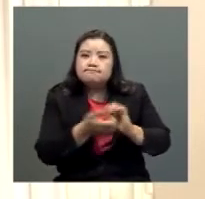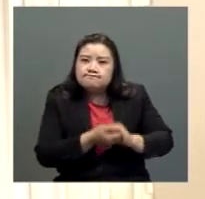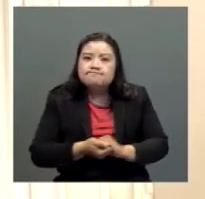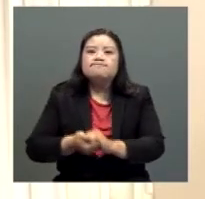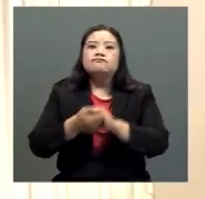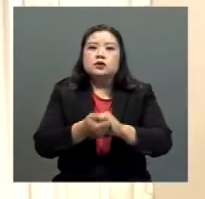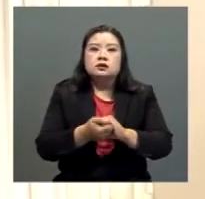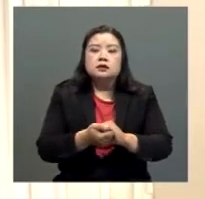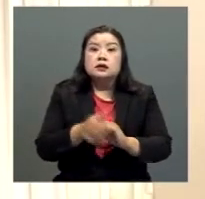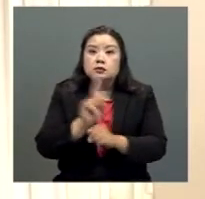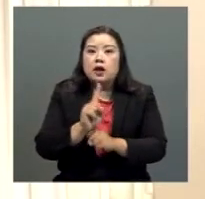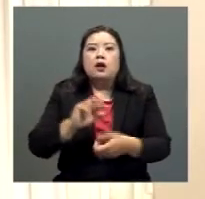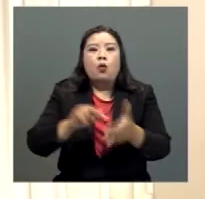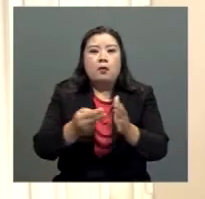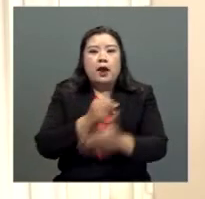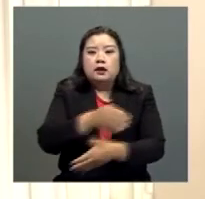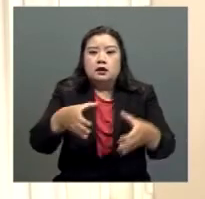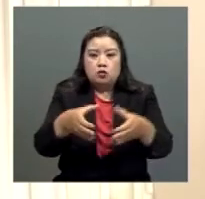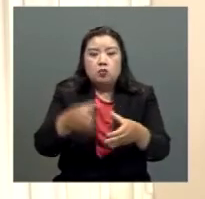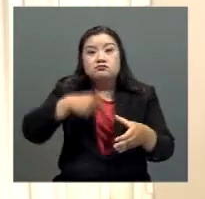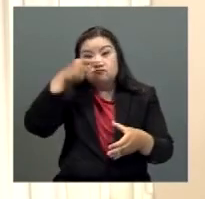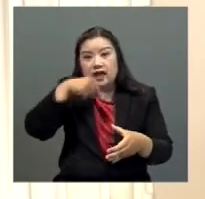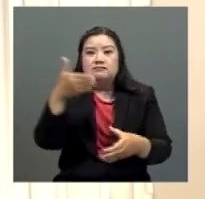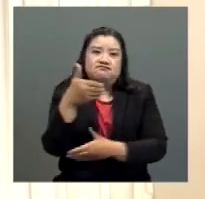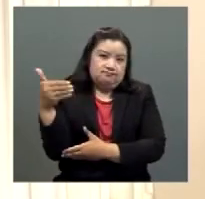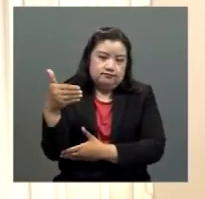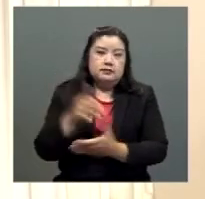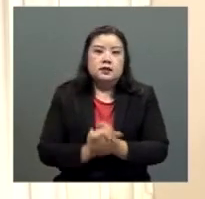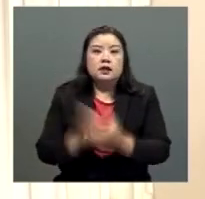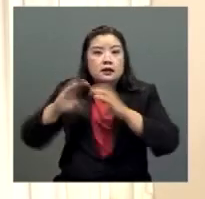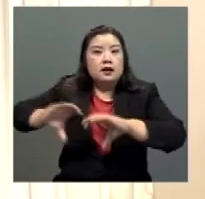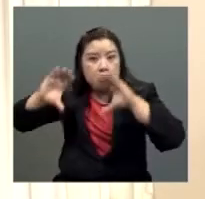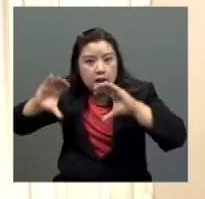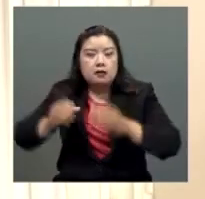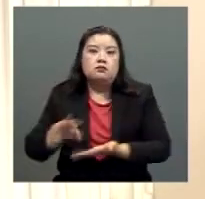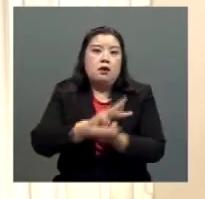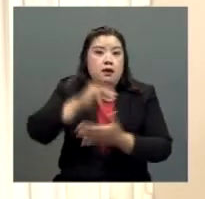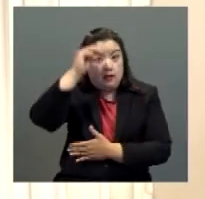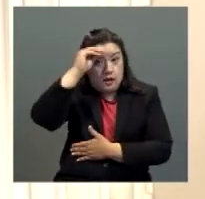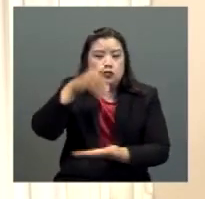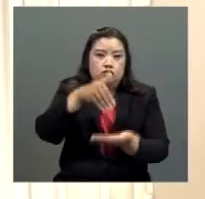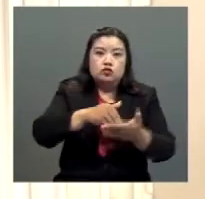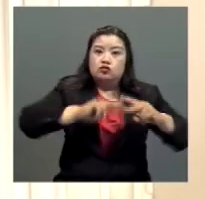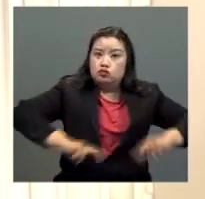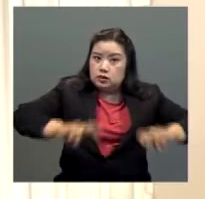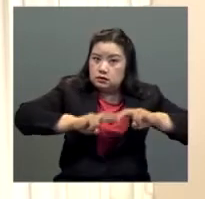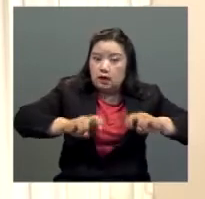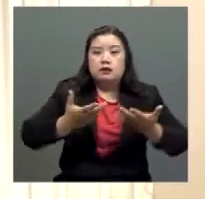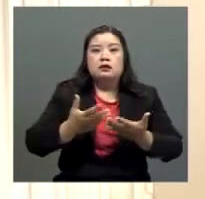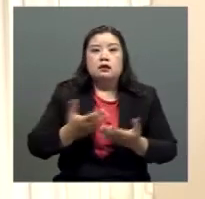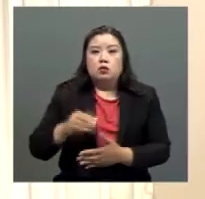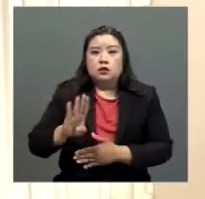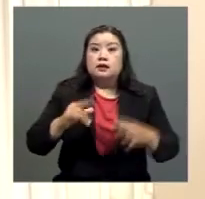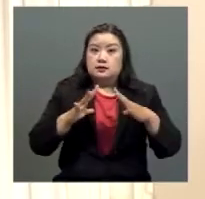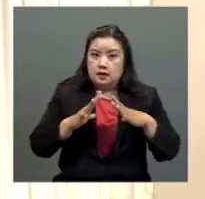นี่คือคำว่าทีมประเทศไทยไม่ว่าจะมาจากภาครัฐจากมหาวิทยาลัยศูนย์วิจัยต่างๆมาจากภาคเอกช